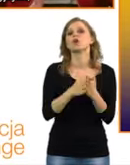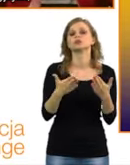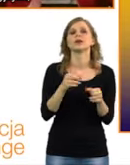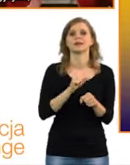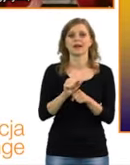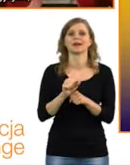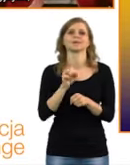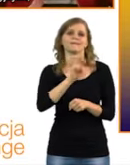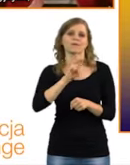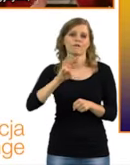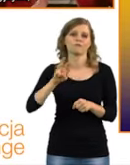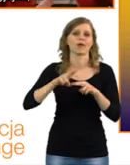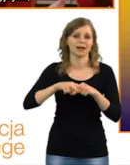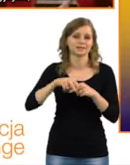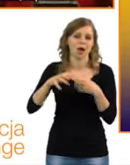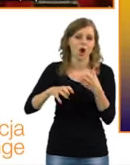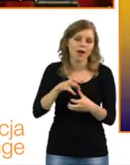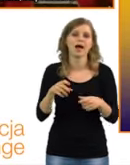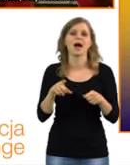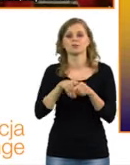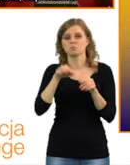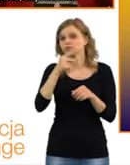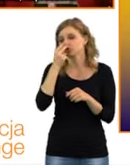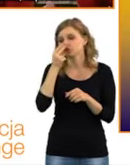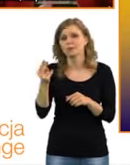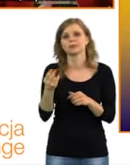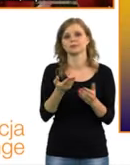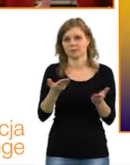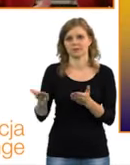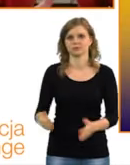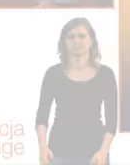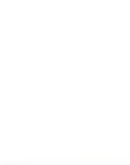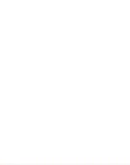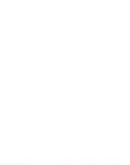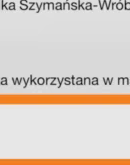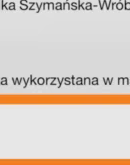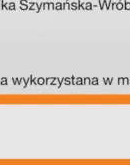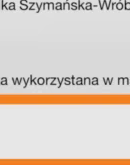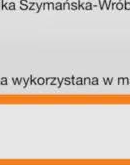na stronach fundacyjnych. Można do niej zajrzeć, zapraszam.